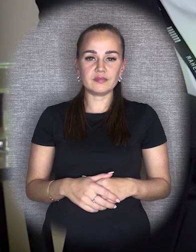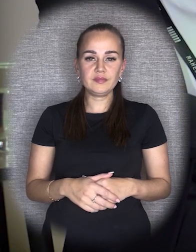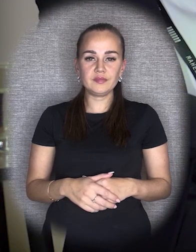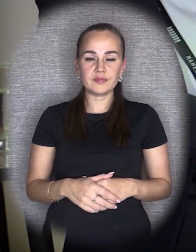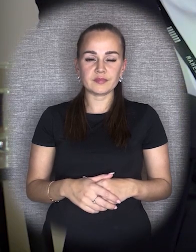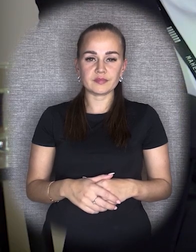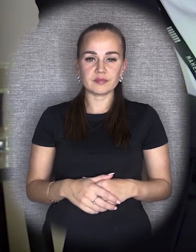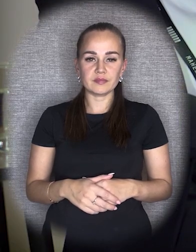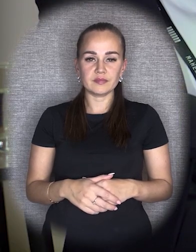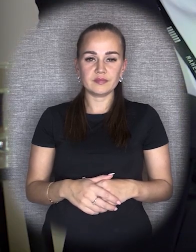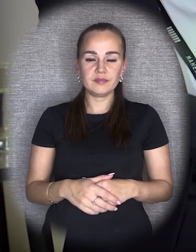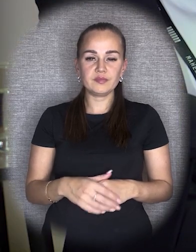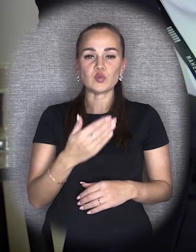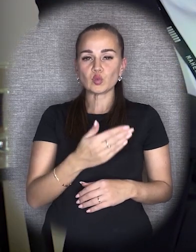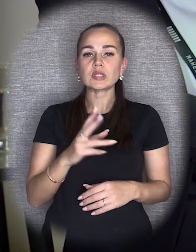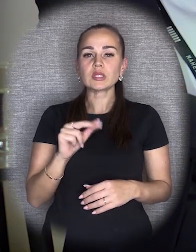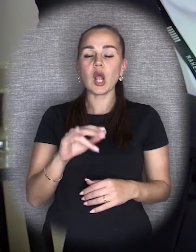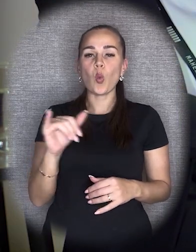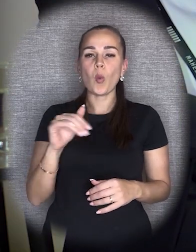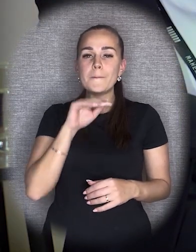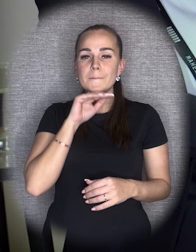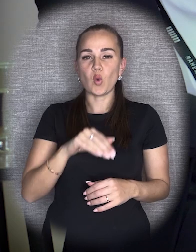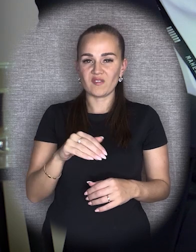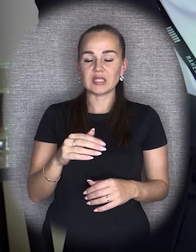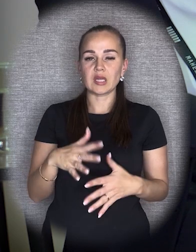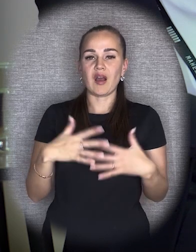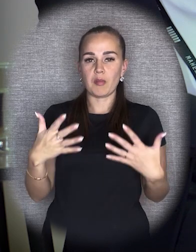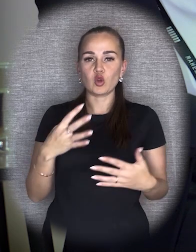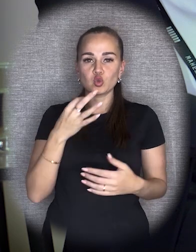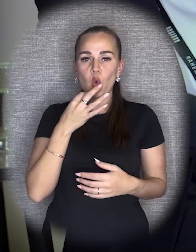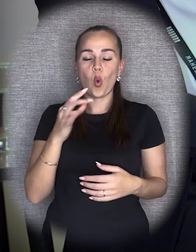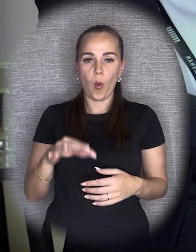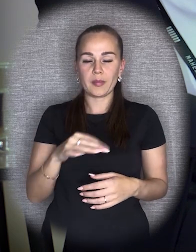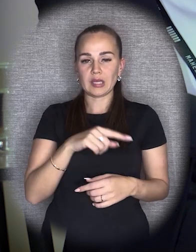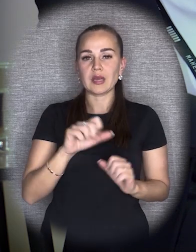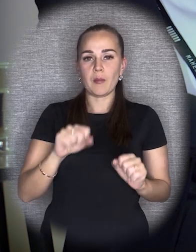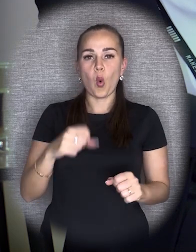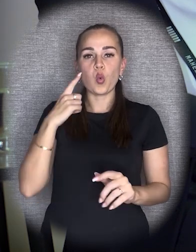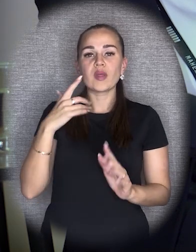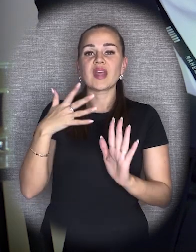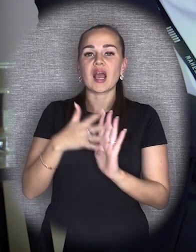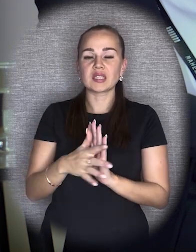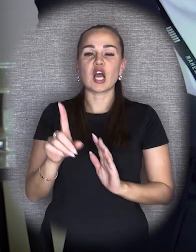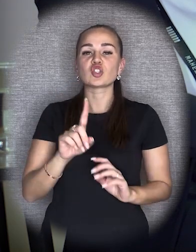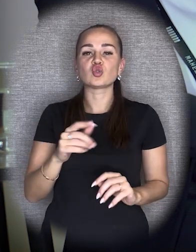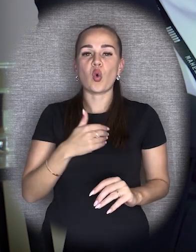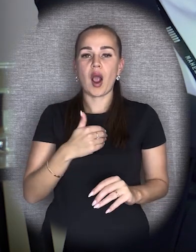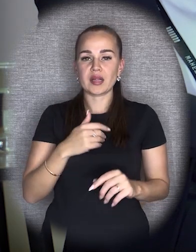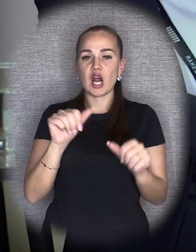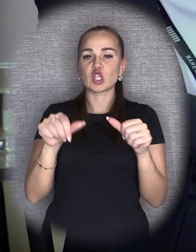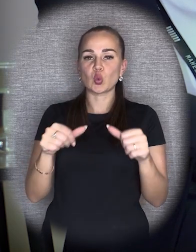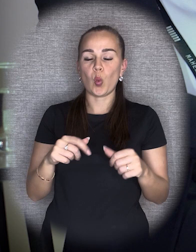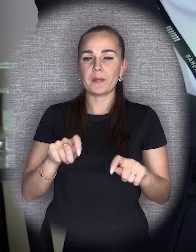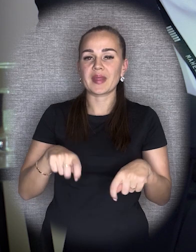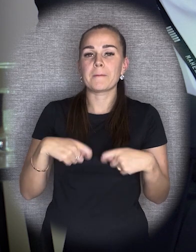нашу насмотренность и наш опыт, нам нужно самим догадаться, что же хотел сказать передать скульптор вот этой пластикой.